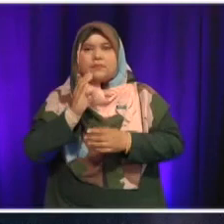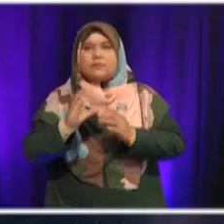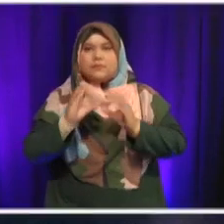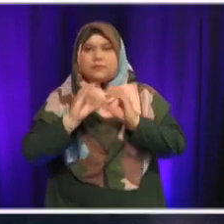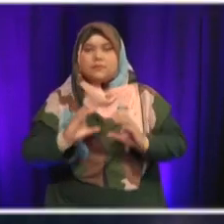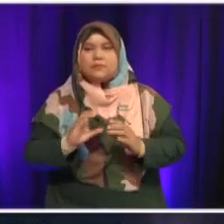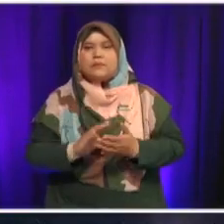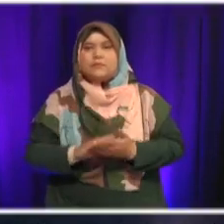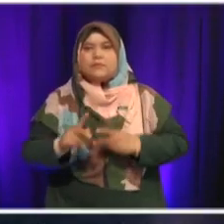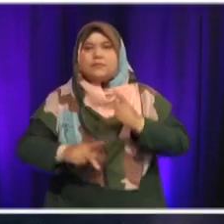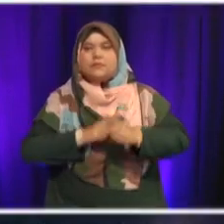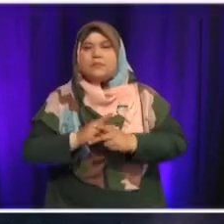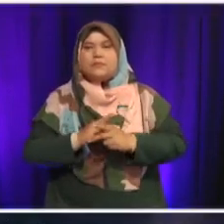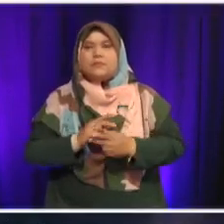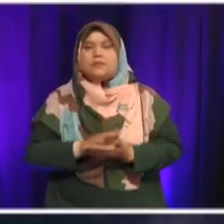jadi